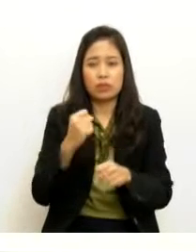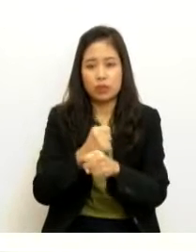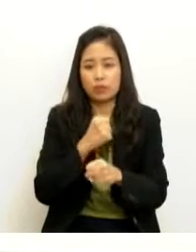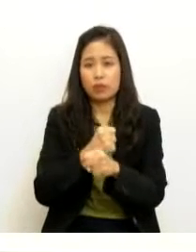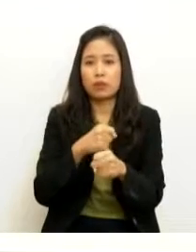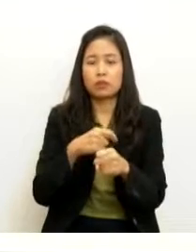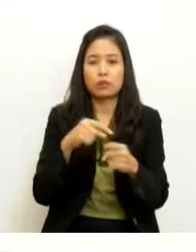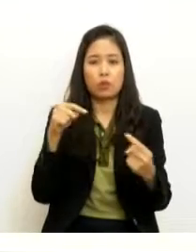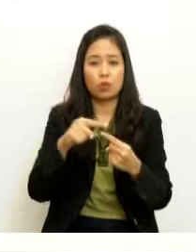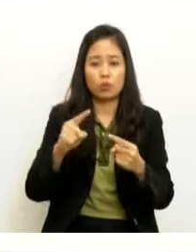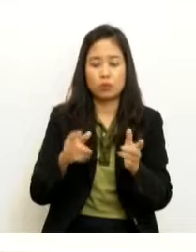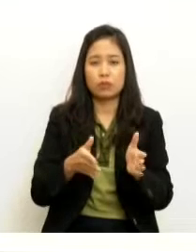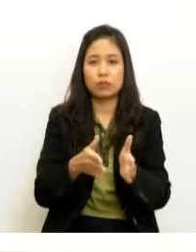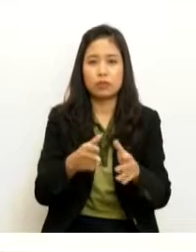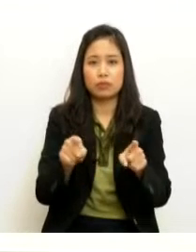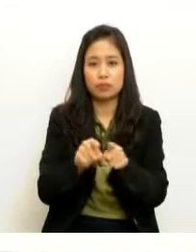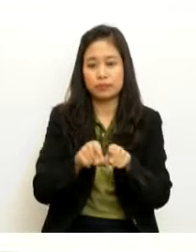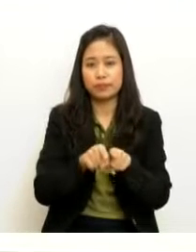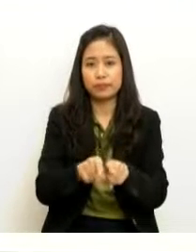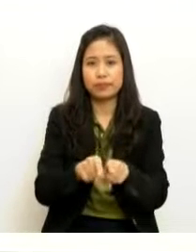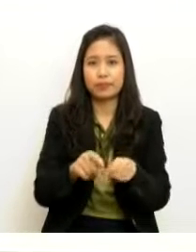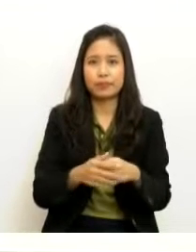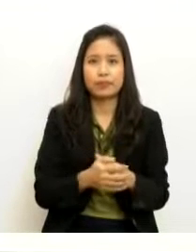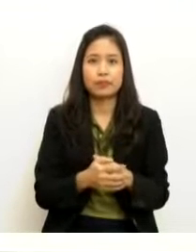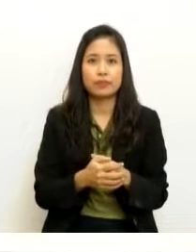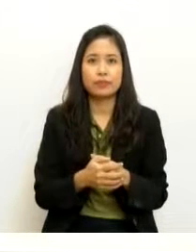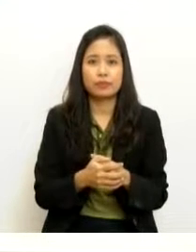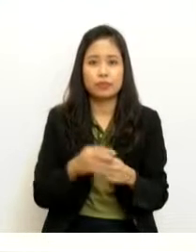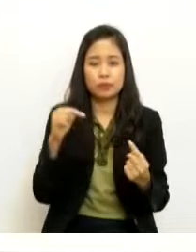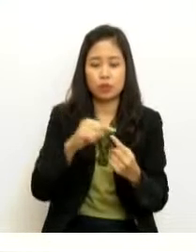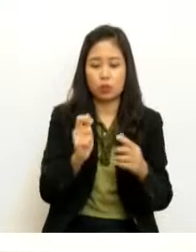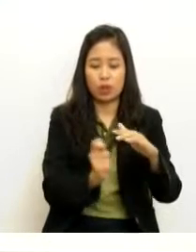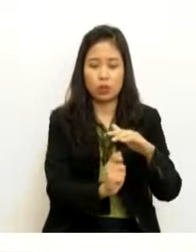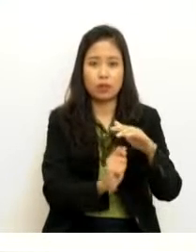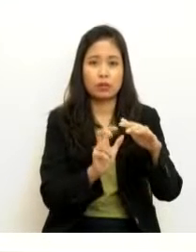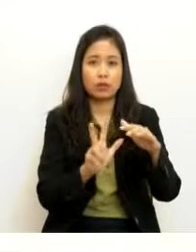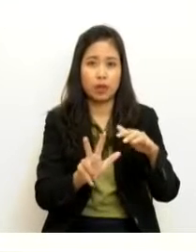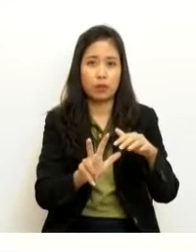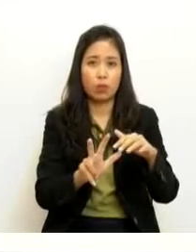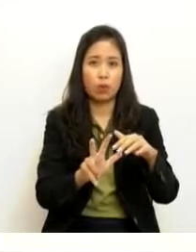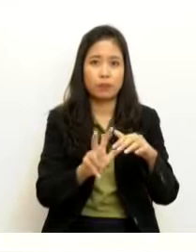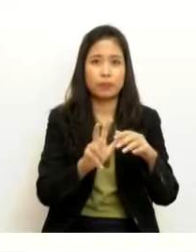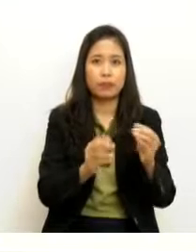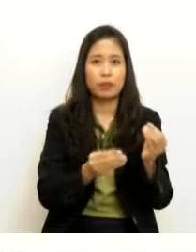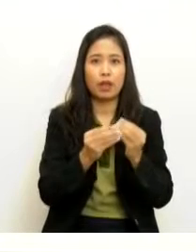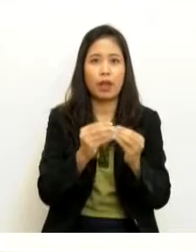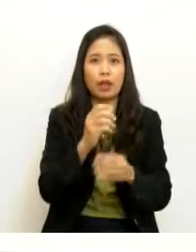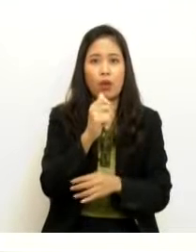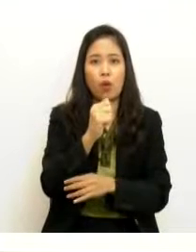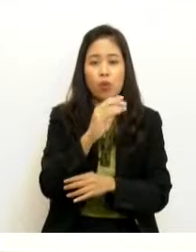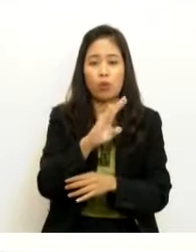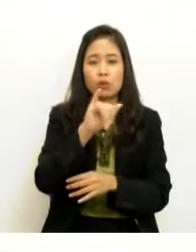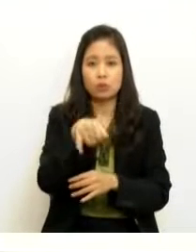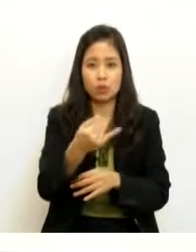พื้นที่ไม่เกิดความซ้ำซ้อนกันเนี่ยในการรับอนุบาล3ขวบจึงต้องให้กสจ.เนี่ยเป็นผู้กำหนดน